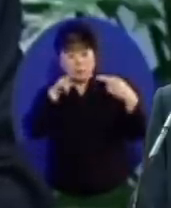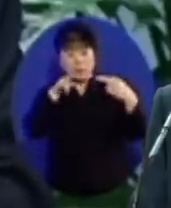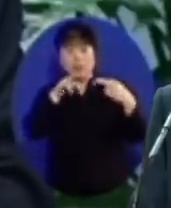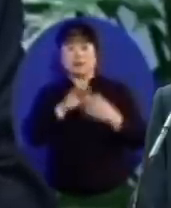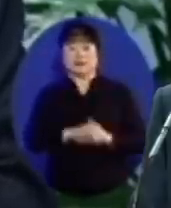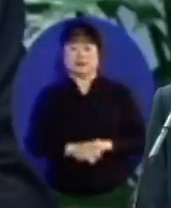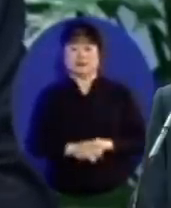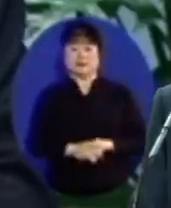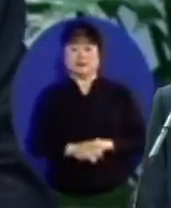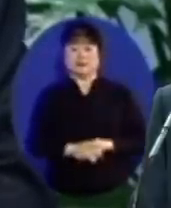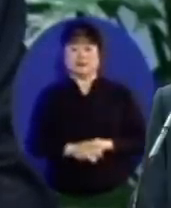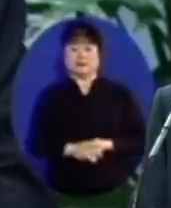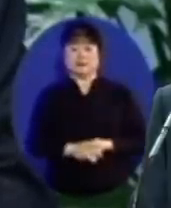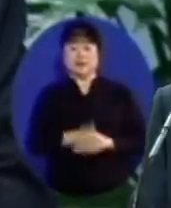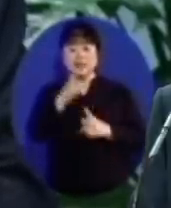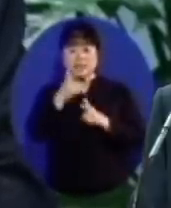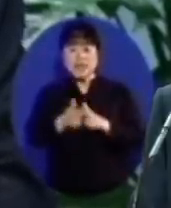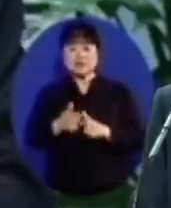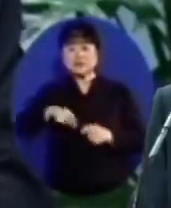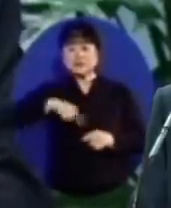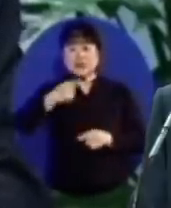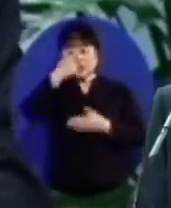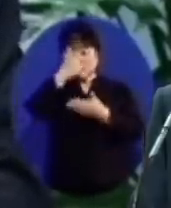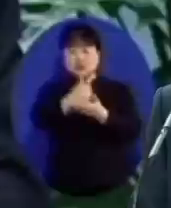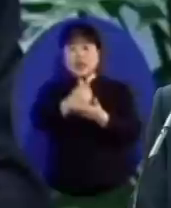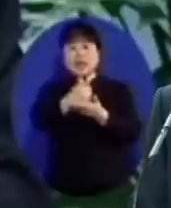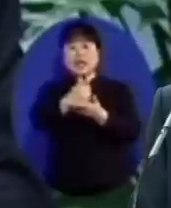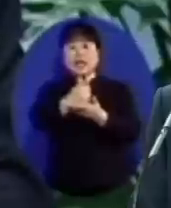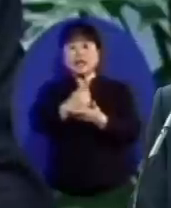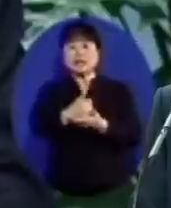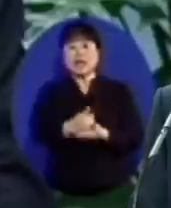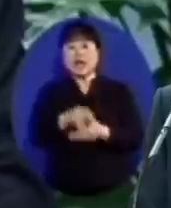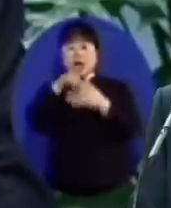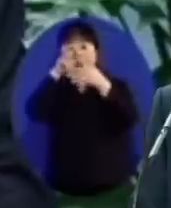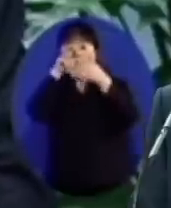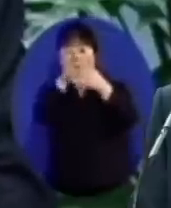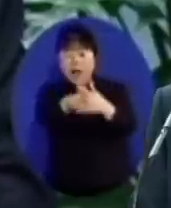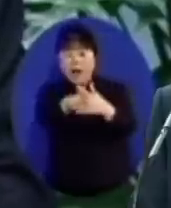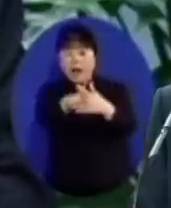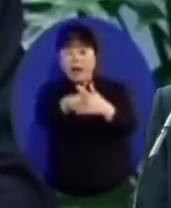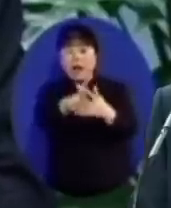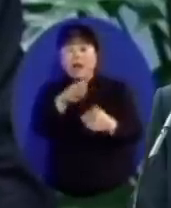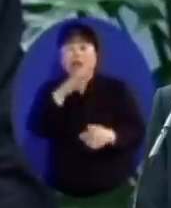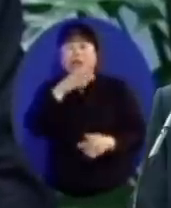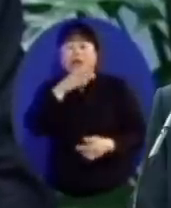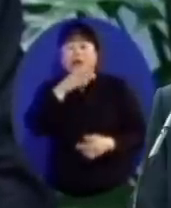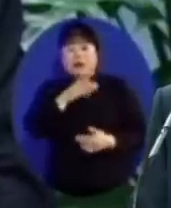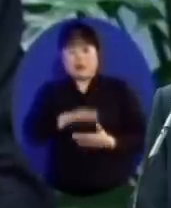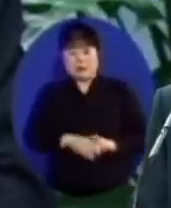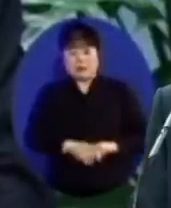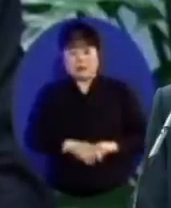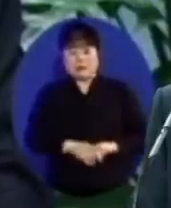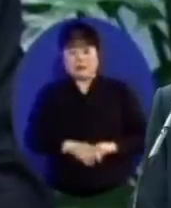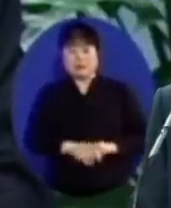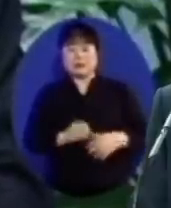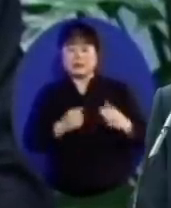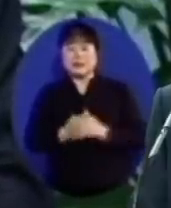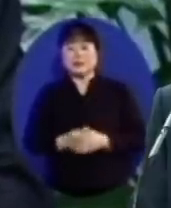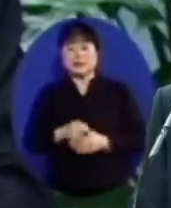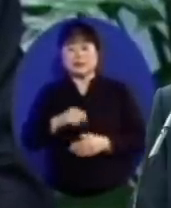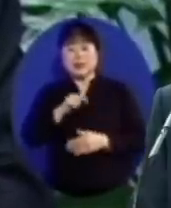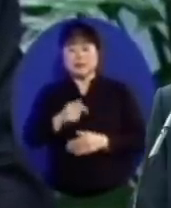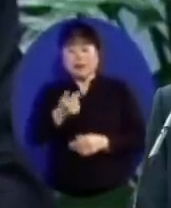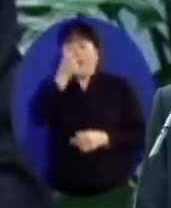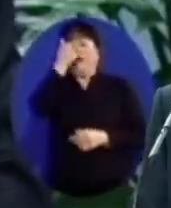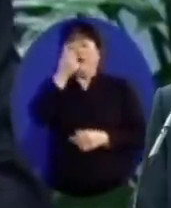보니까 예수님이 자기들 죄를 다 환하게 들어보고 있는 것 같습니다. 또 보고 있고요. 그러니까 양심의